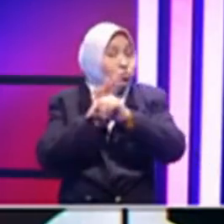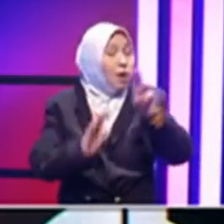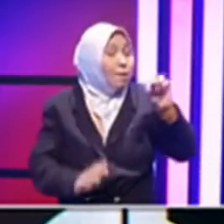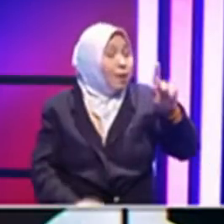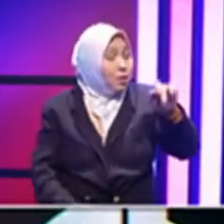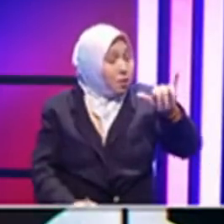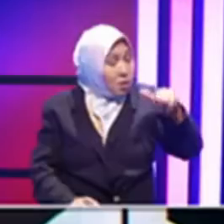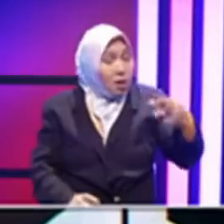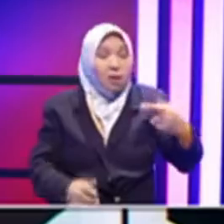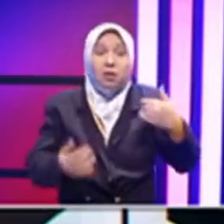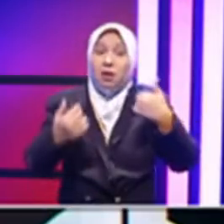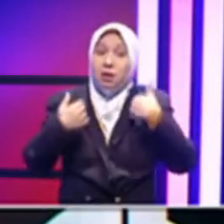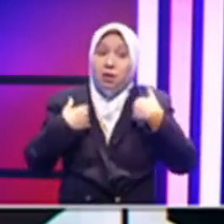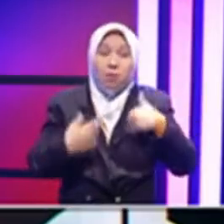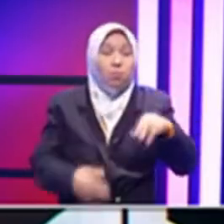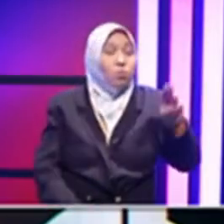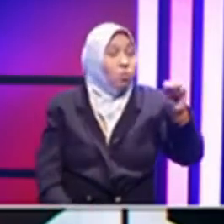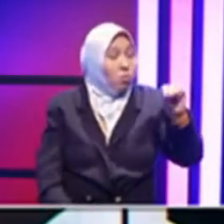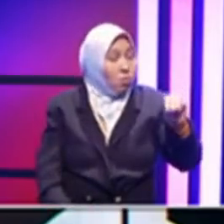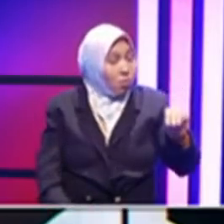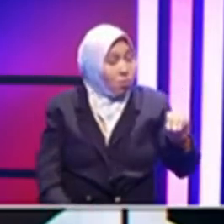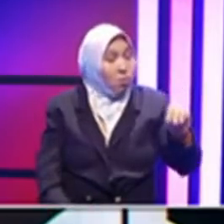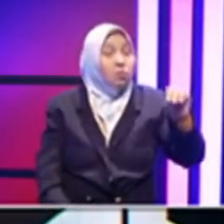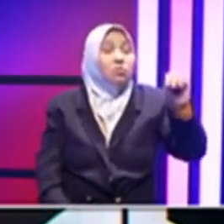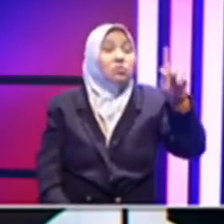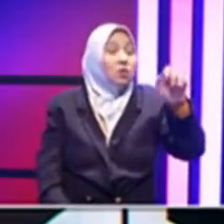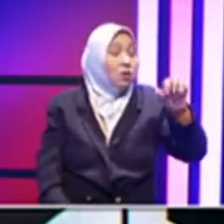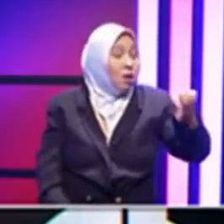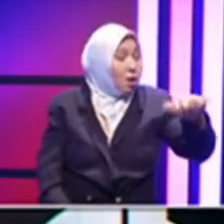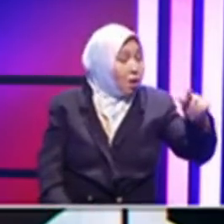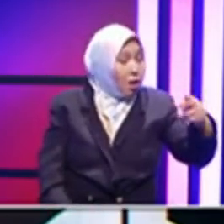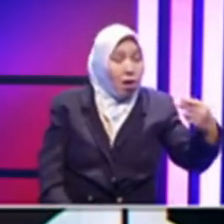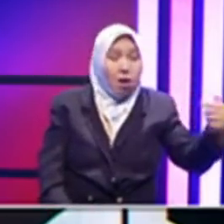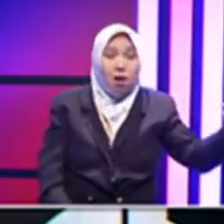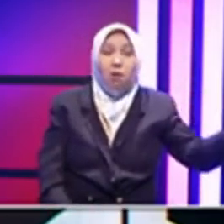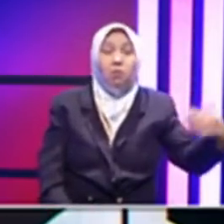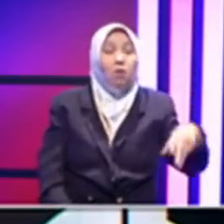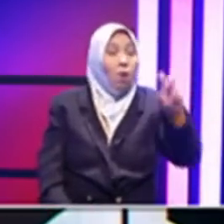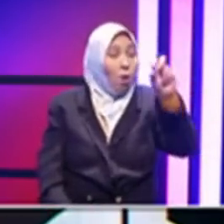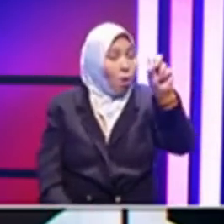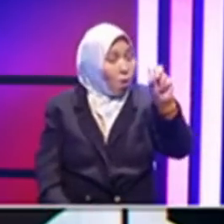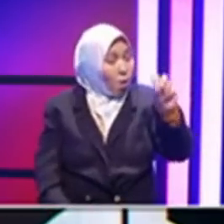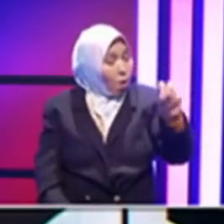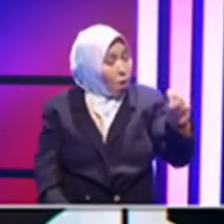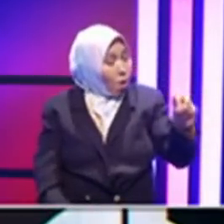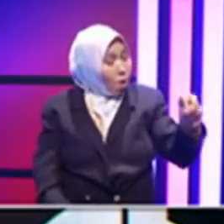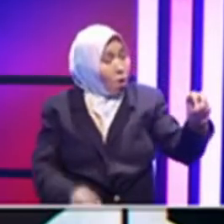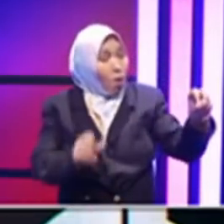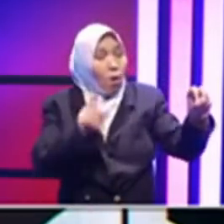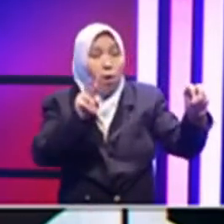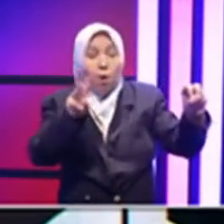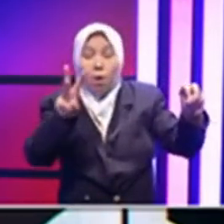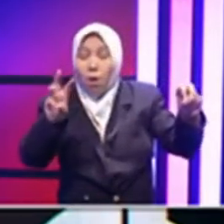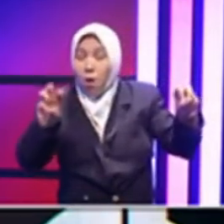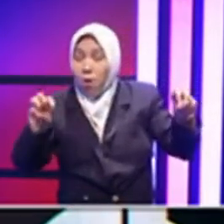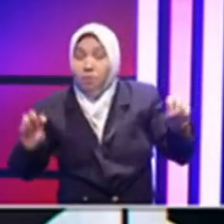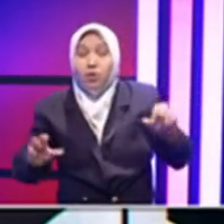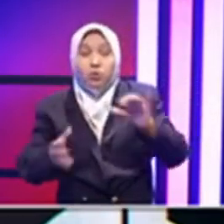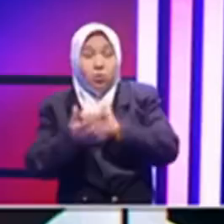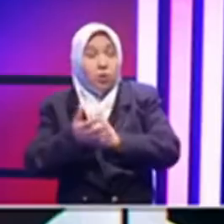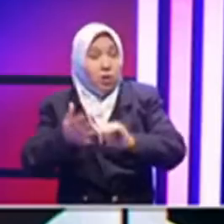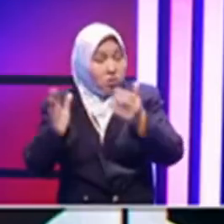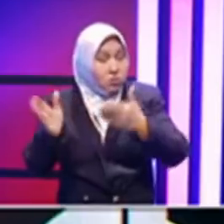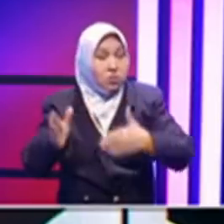Makkiyah yang muqatta'ah. Jadi dia memulakan pendek je saatnya. Qaf. Kalau baca di halayak ramai itu dia nak